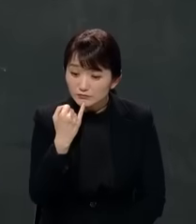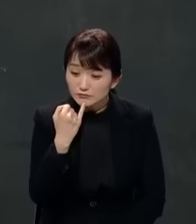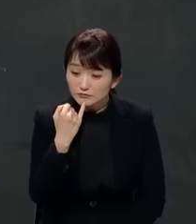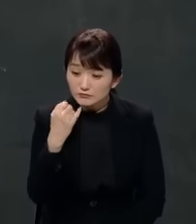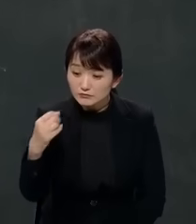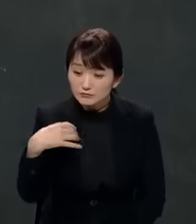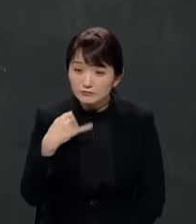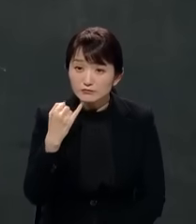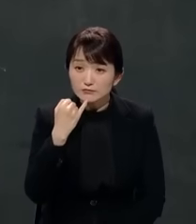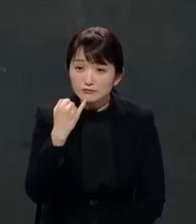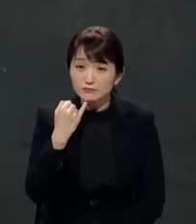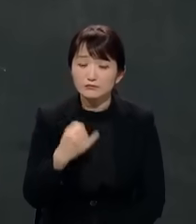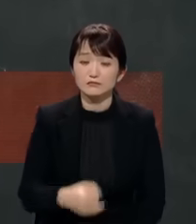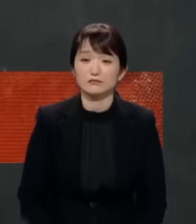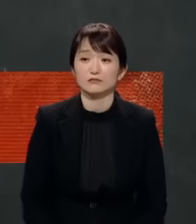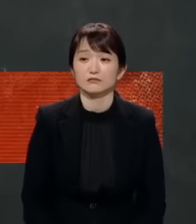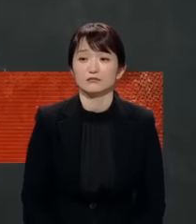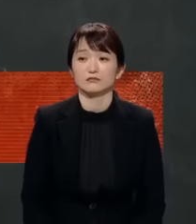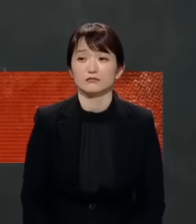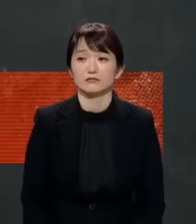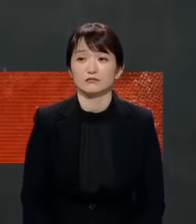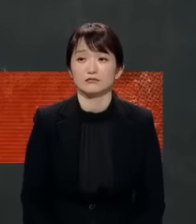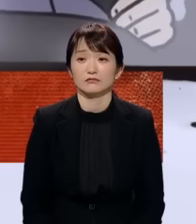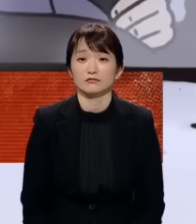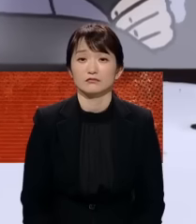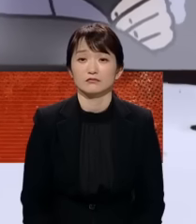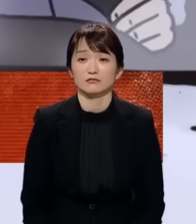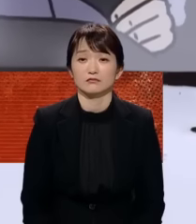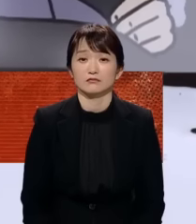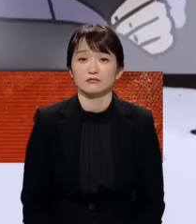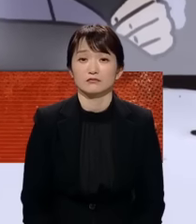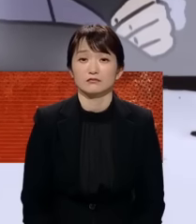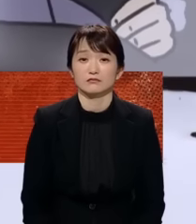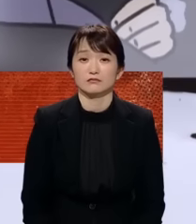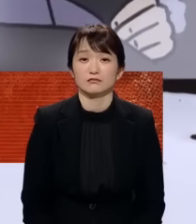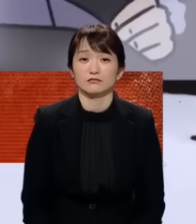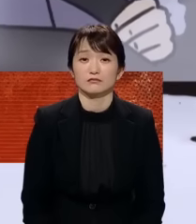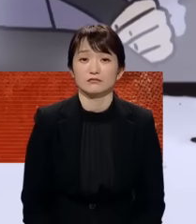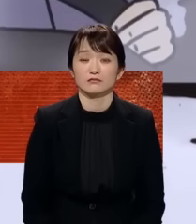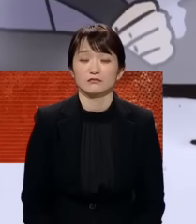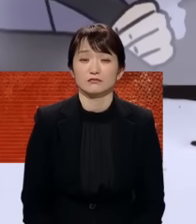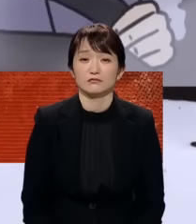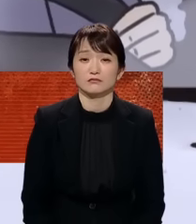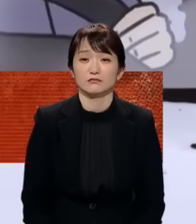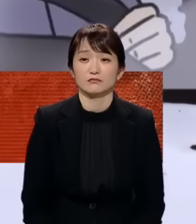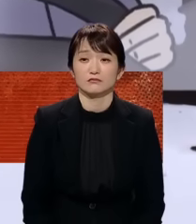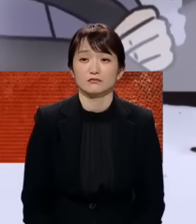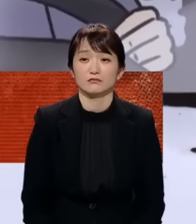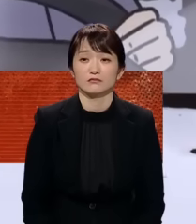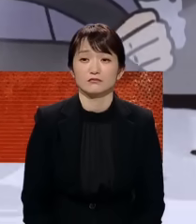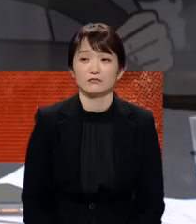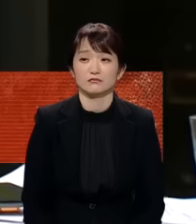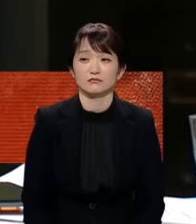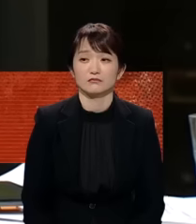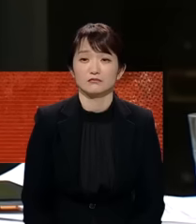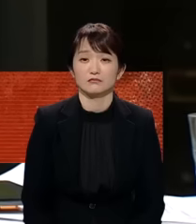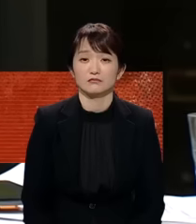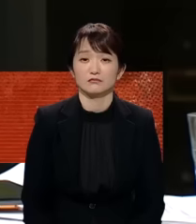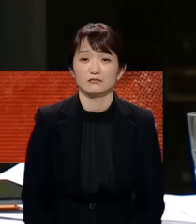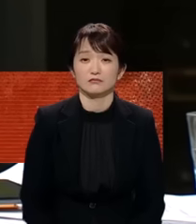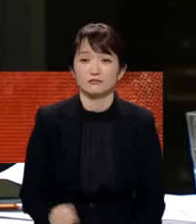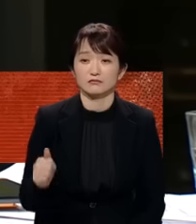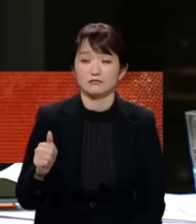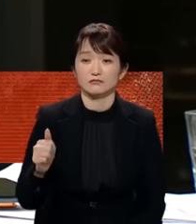괜찮다 그런 건 상관없다라고 이런 얘기가 갔다는 것을 알게 된 것입니다 자 아이